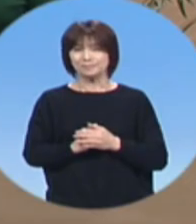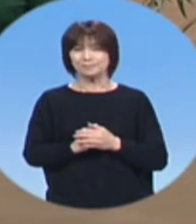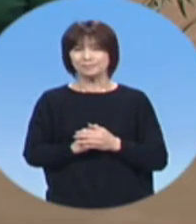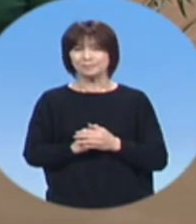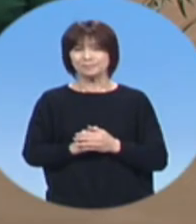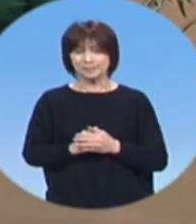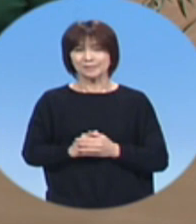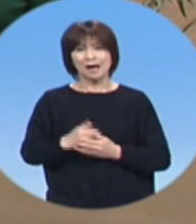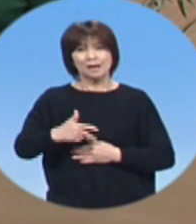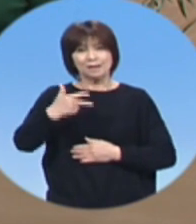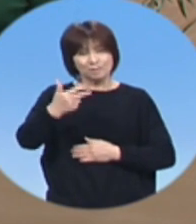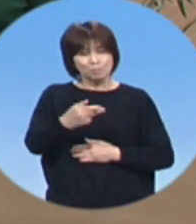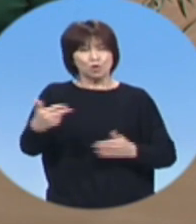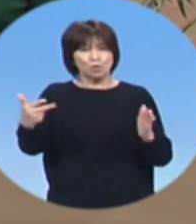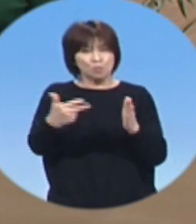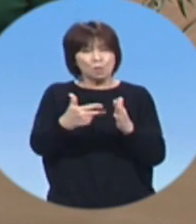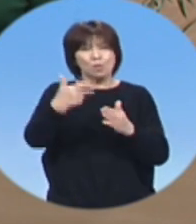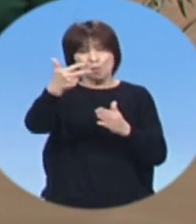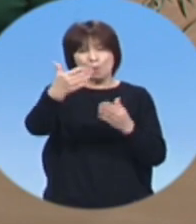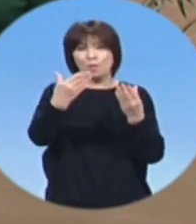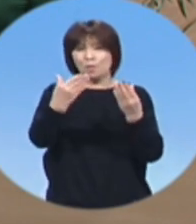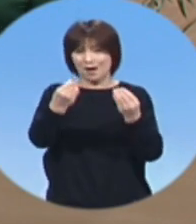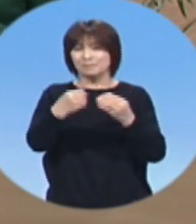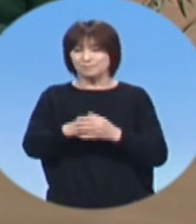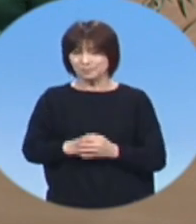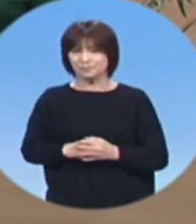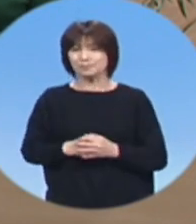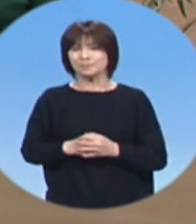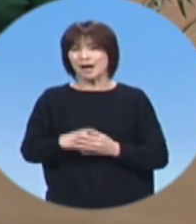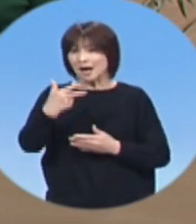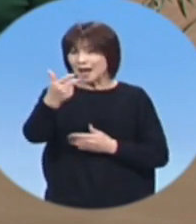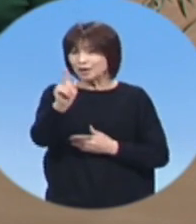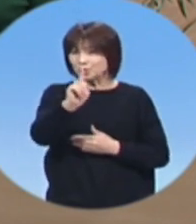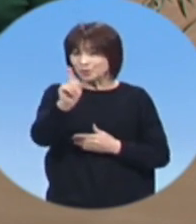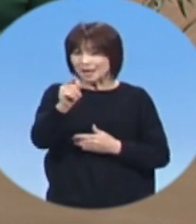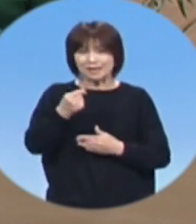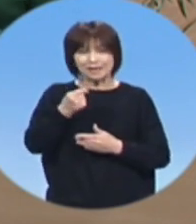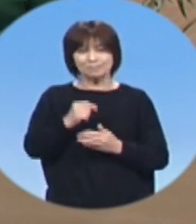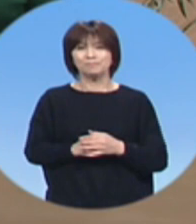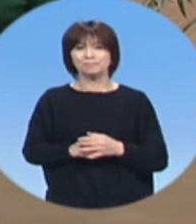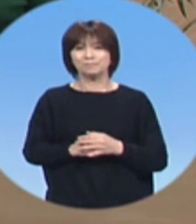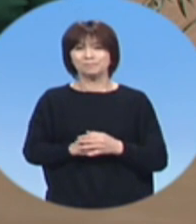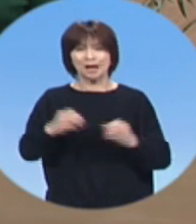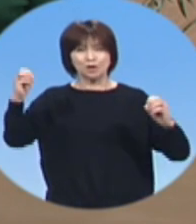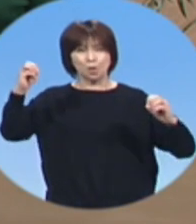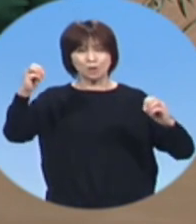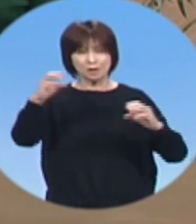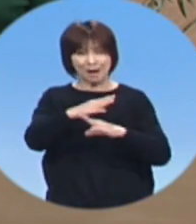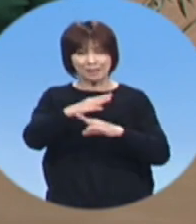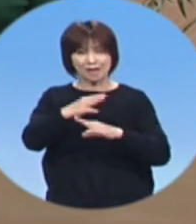さて、ウィークリー千葉県、そろそろお別れの時間となりました。来週の特集は横芝